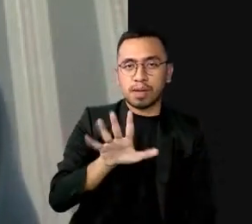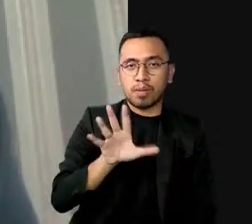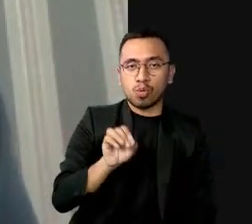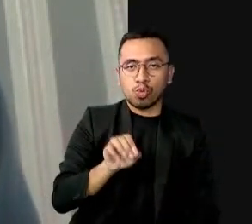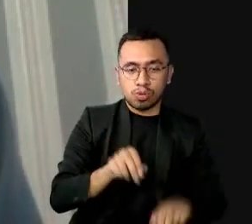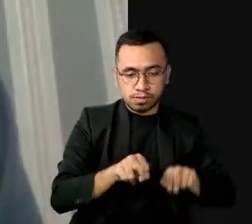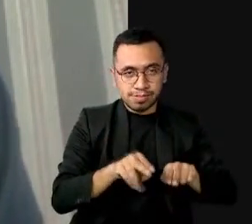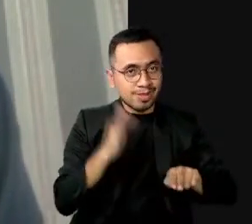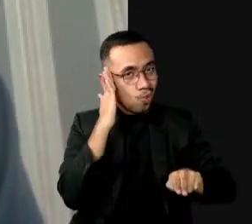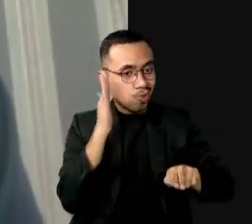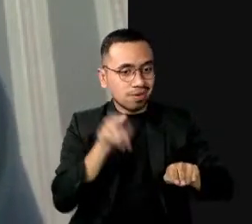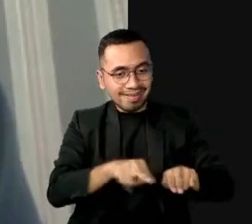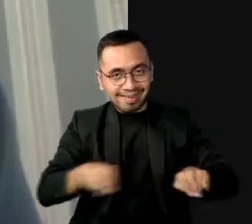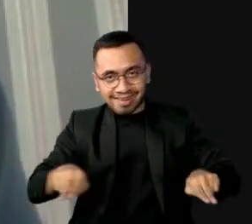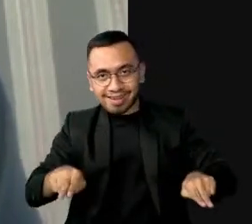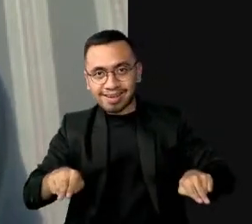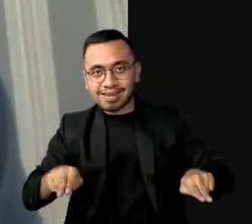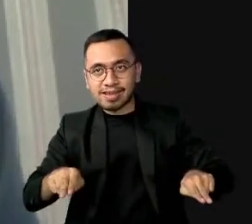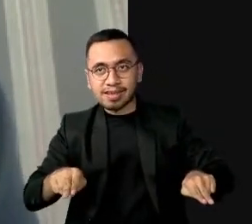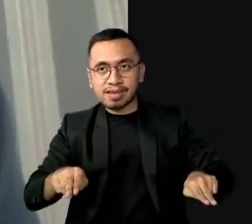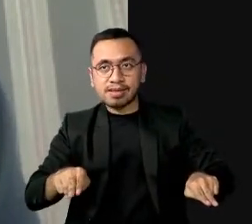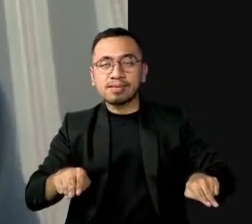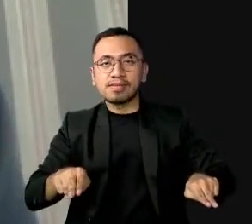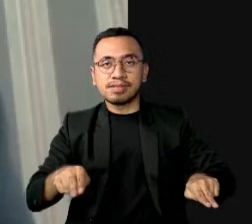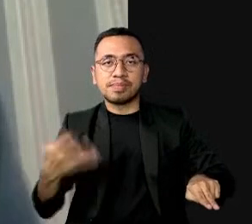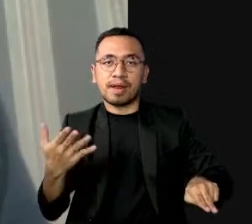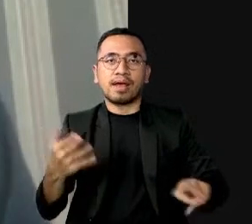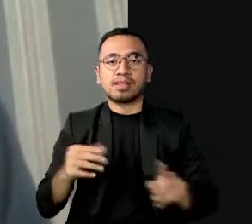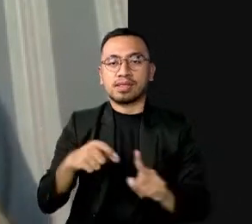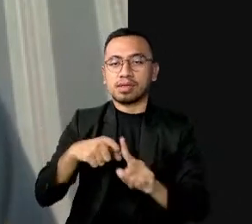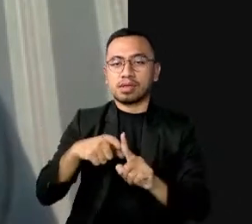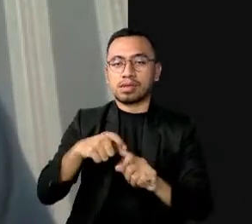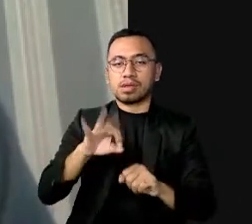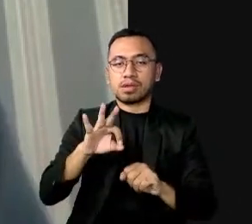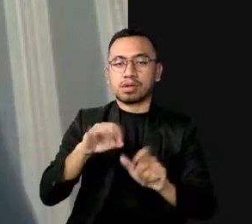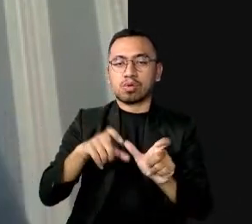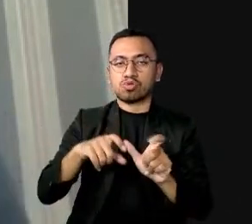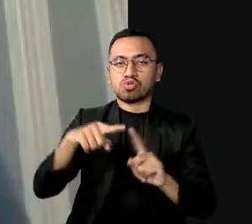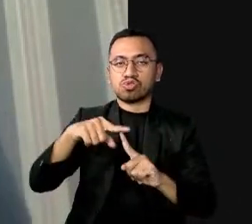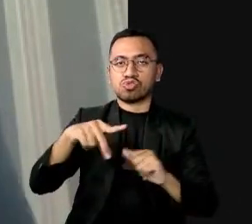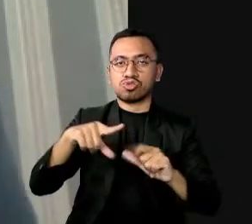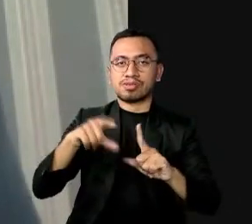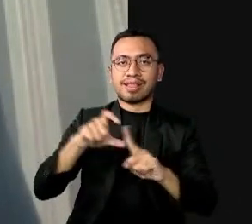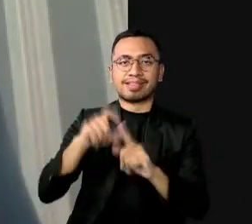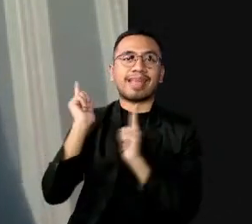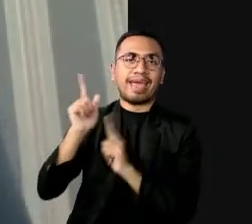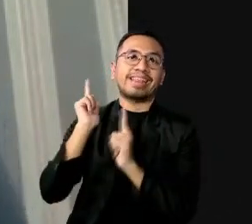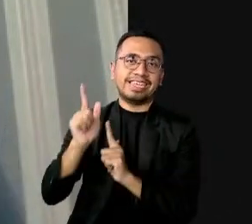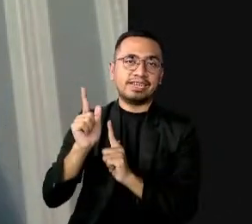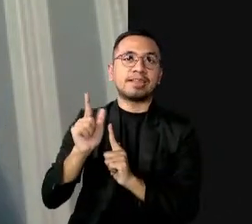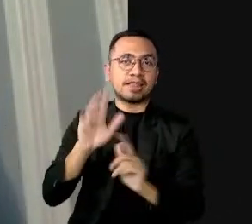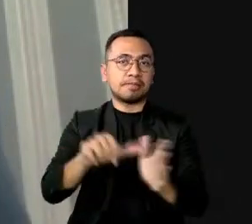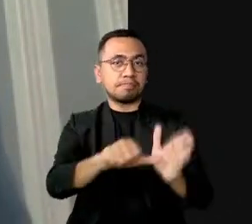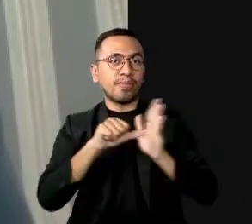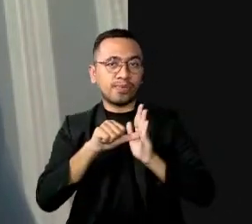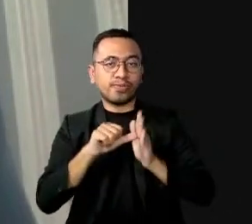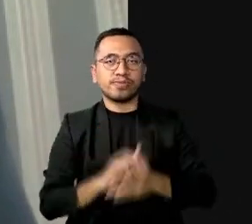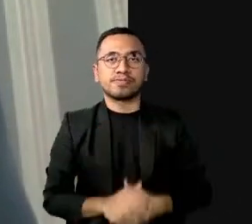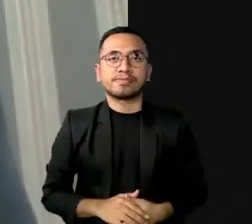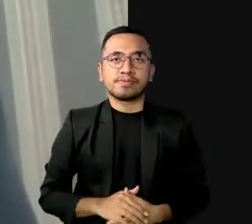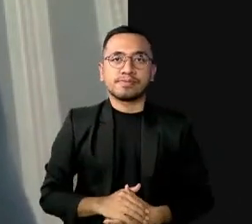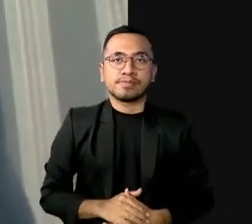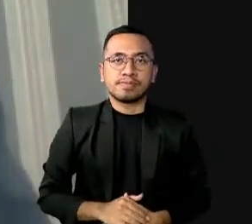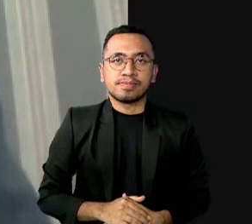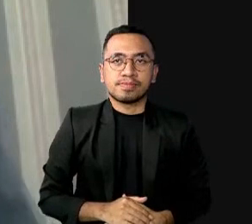tempat tidur di divisi 1 Kostrad jadi beberapa hal termasuk juga kita bagaimana menambahkan